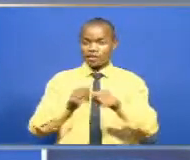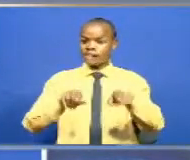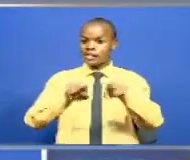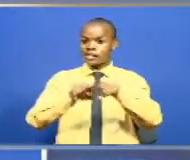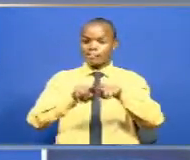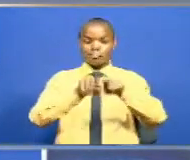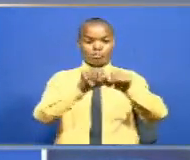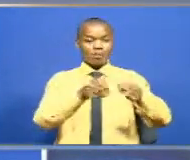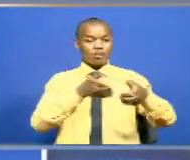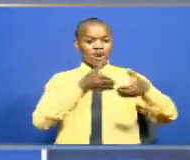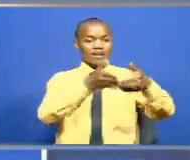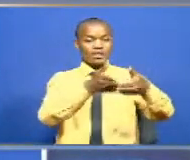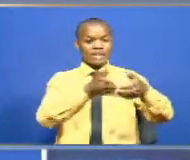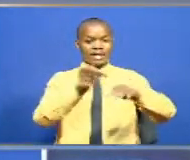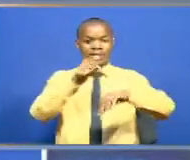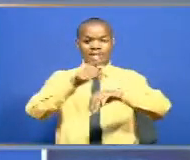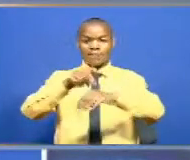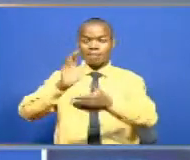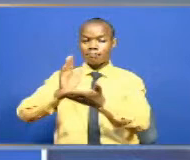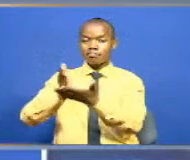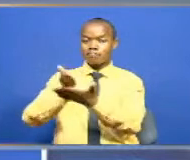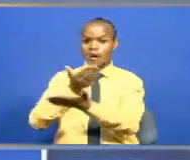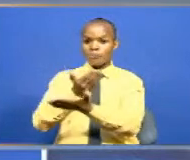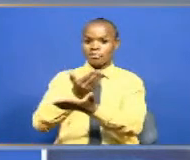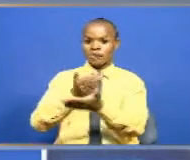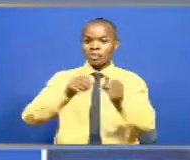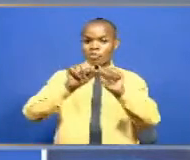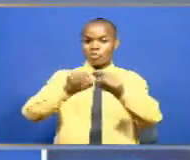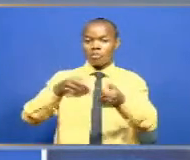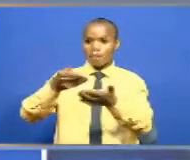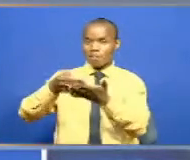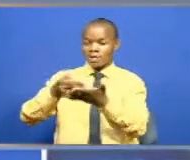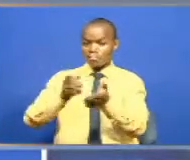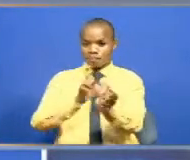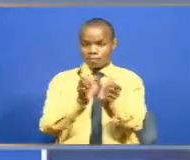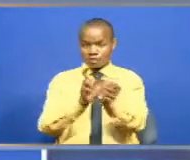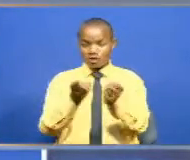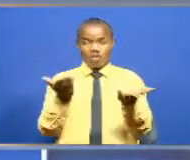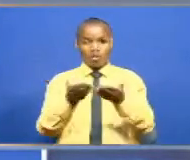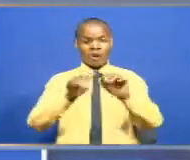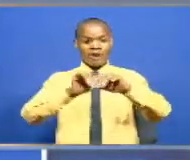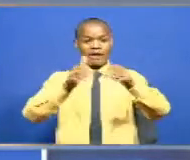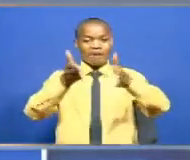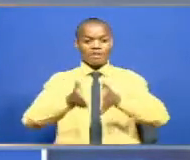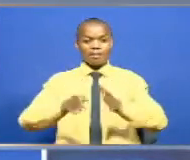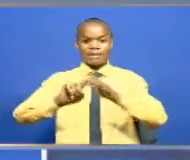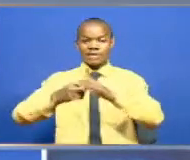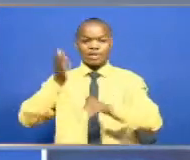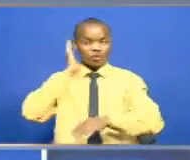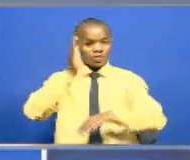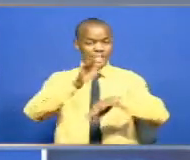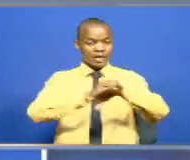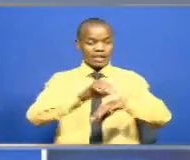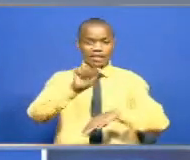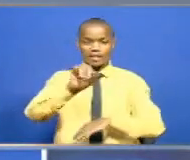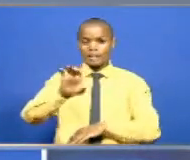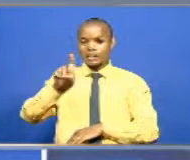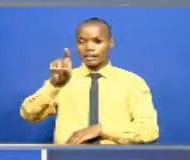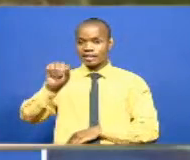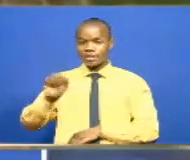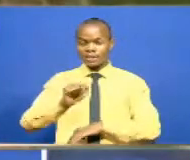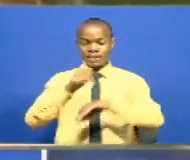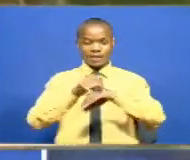mwongozo kuhusu kuondolewa kwa marufuku dhidi ya mahindi hayo humu nchini, ambapo wakulima wataanza kupokea mbegu hizo mwishoni mwa mwaka